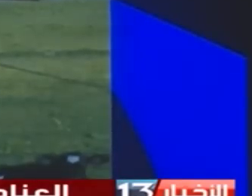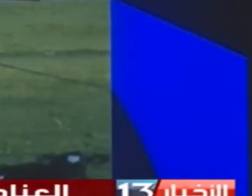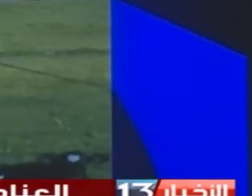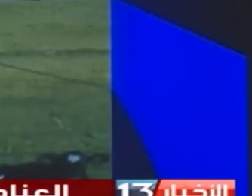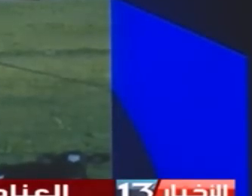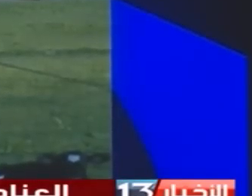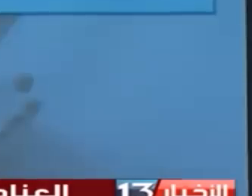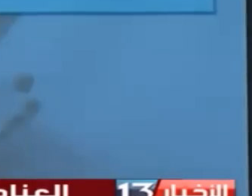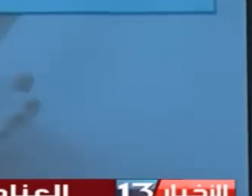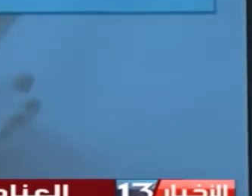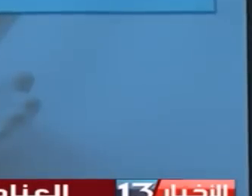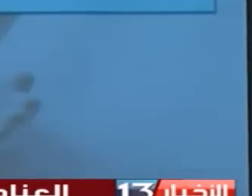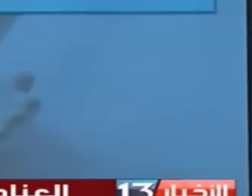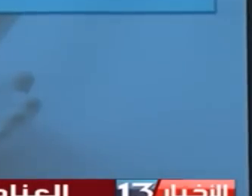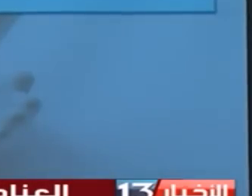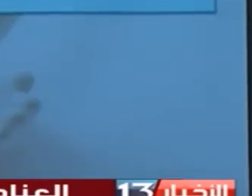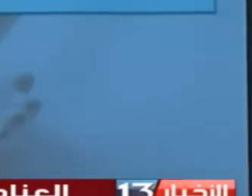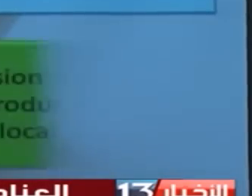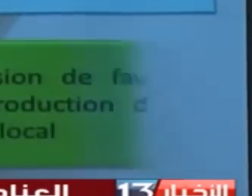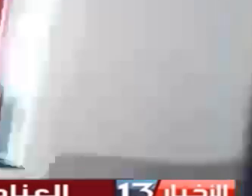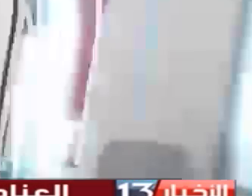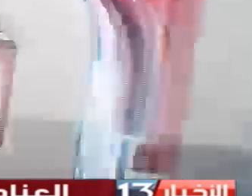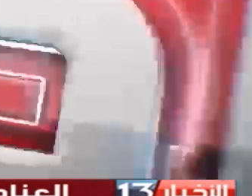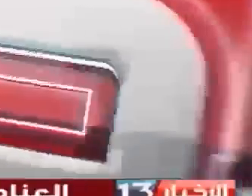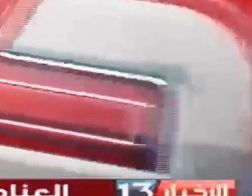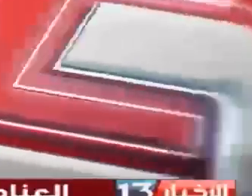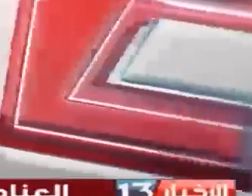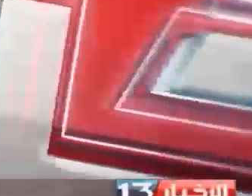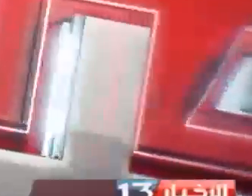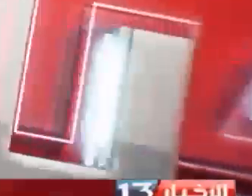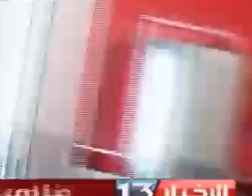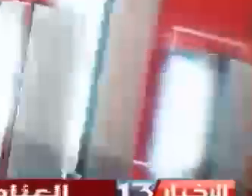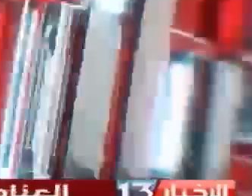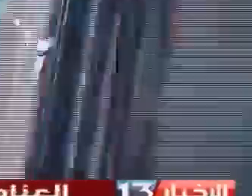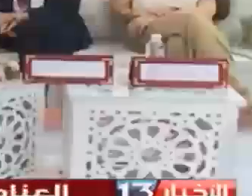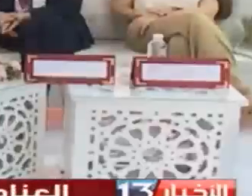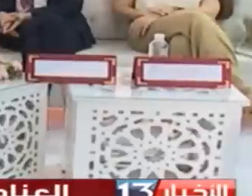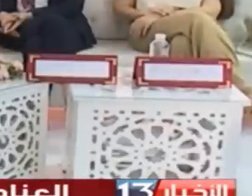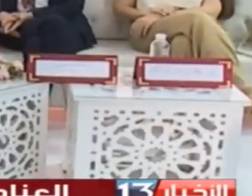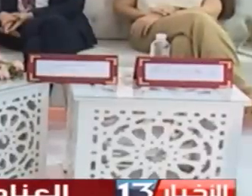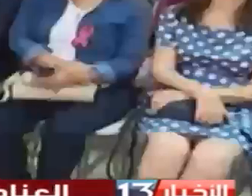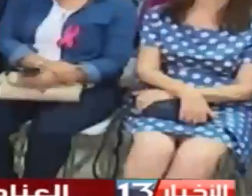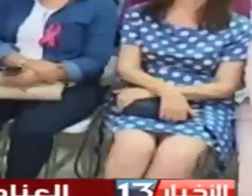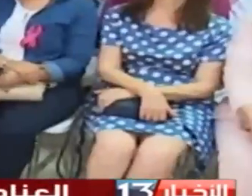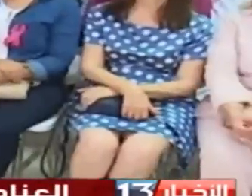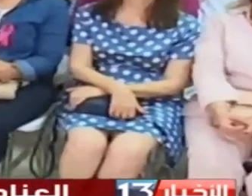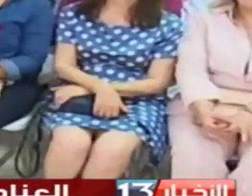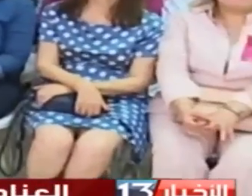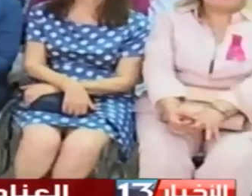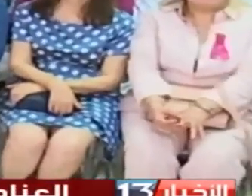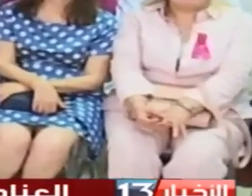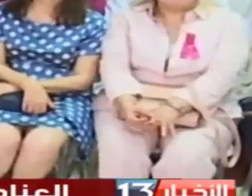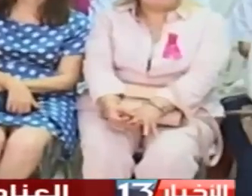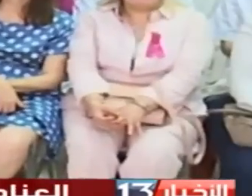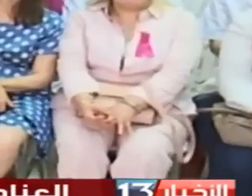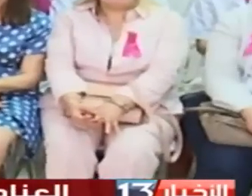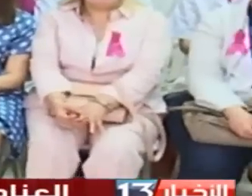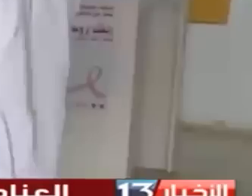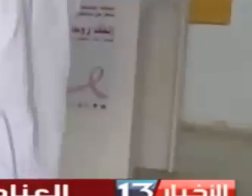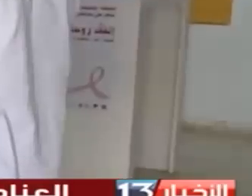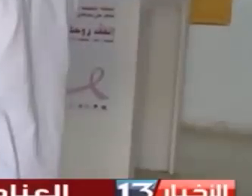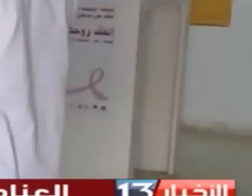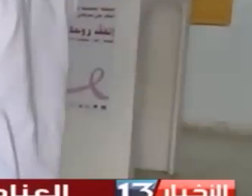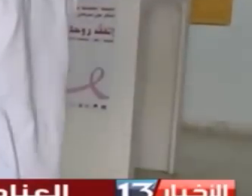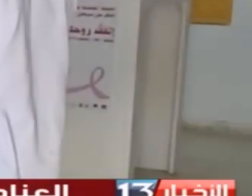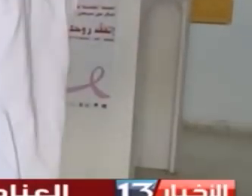غلاء تكلفة الإنتاج. انطلاق حملة التقصي المبكر لمرض